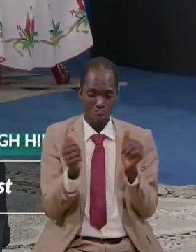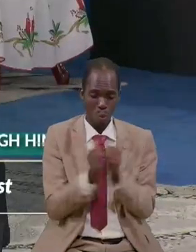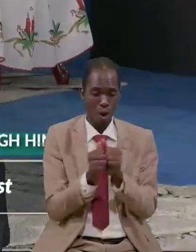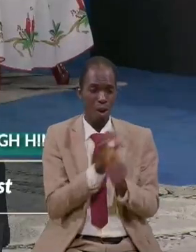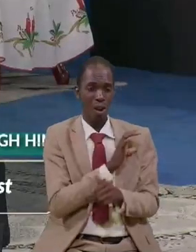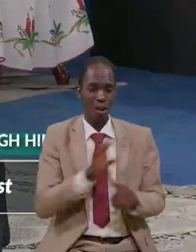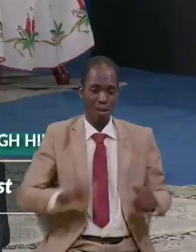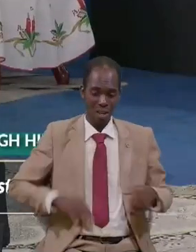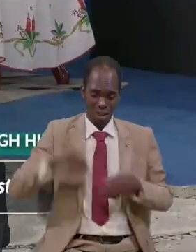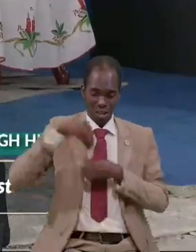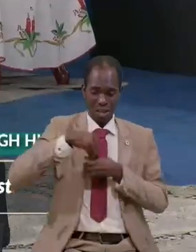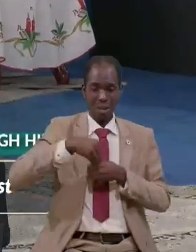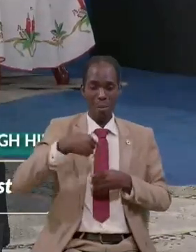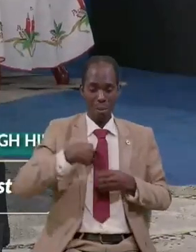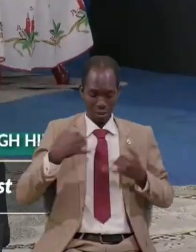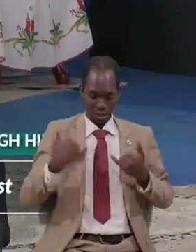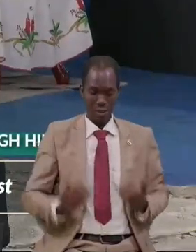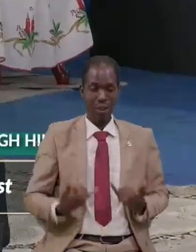Jésus en moi, présent.